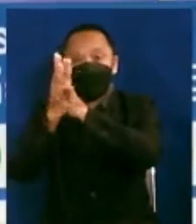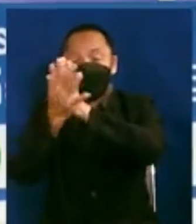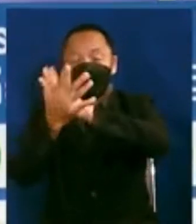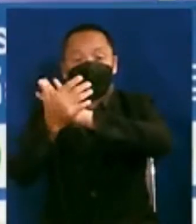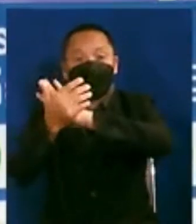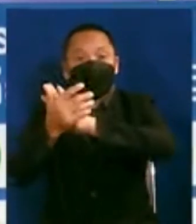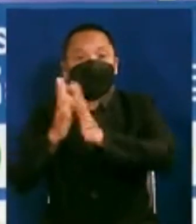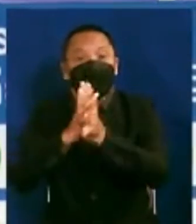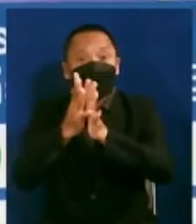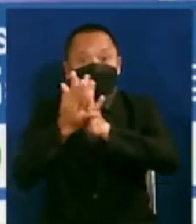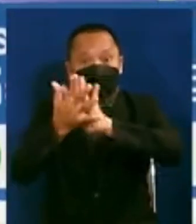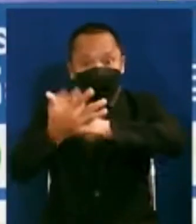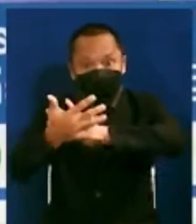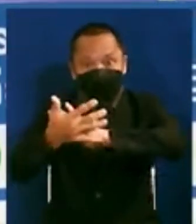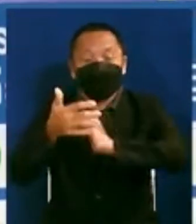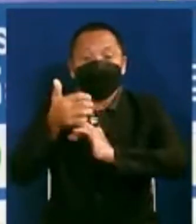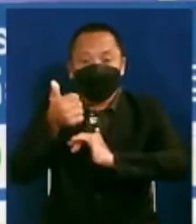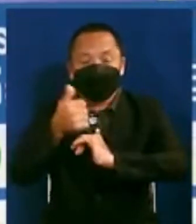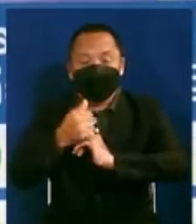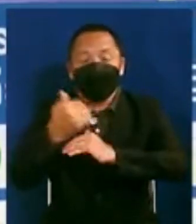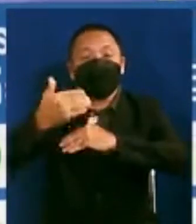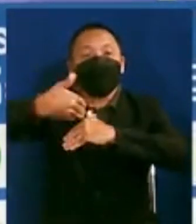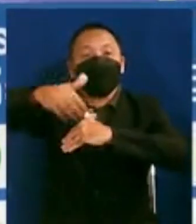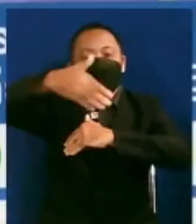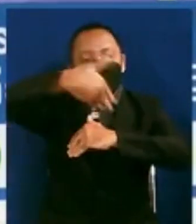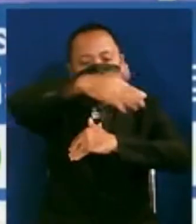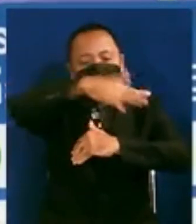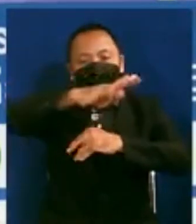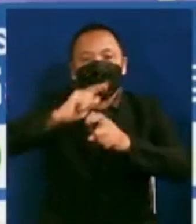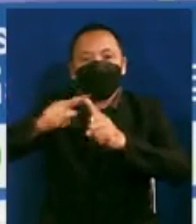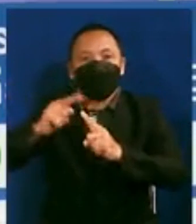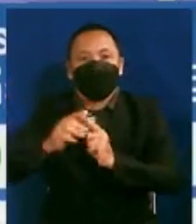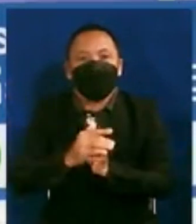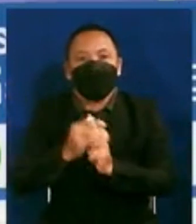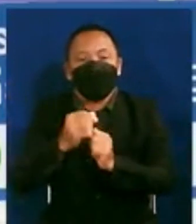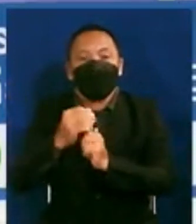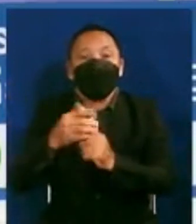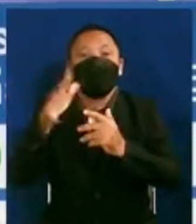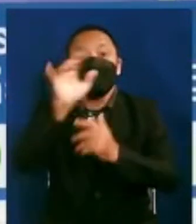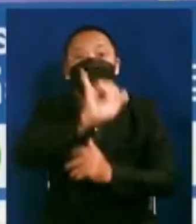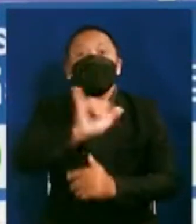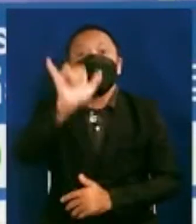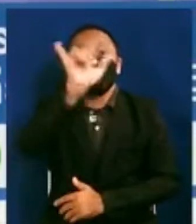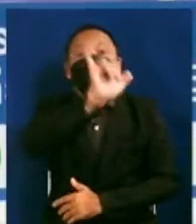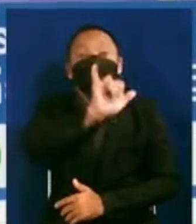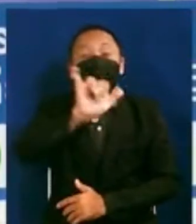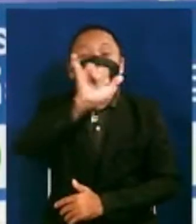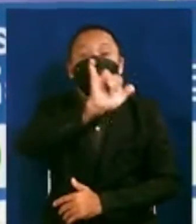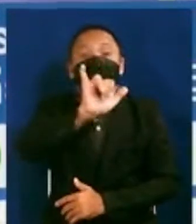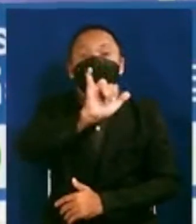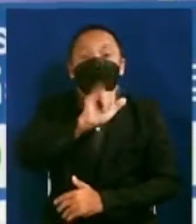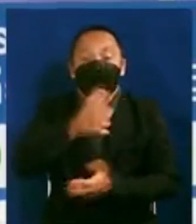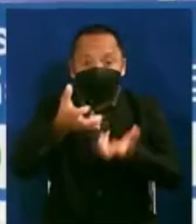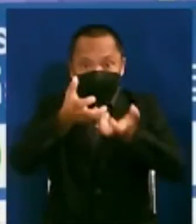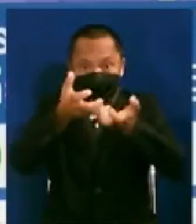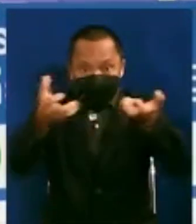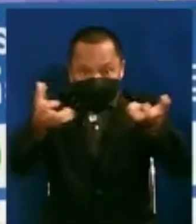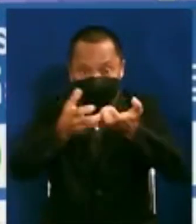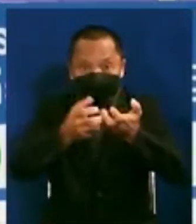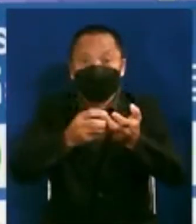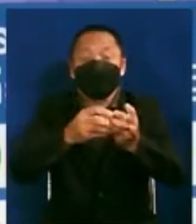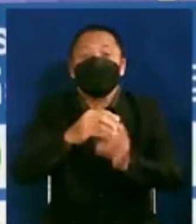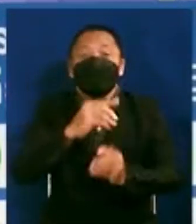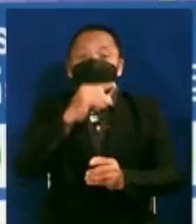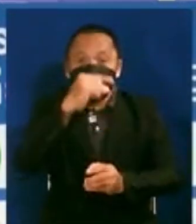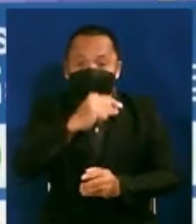ในข้างนอกสายพันธุ์ L เนี่ยนะครับโดยเฉพาะไปอยู่ยุโรปก็แยกเป็นสายพันธุ์ G